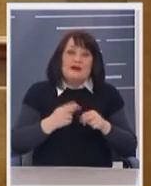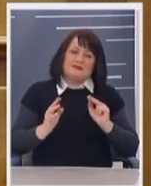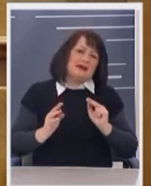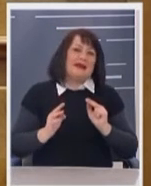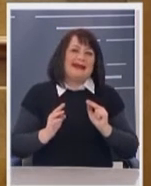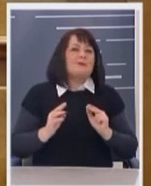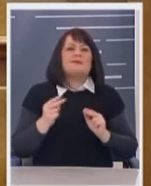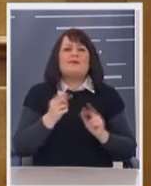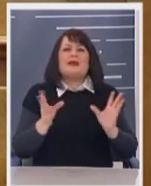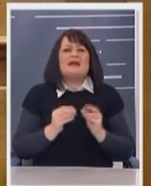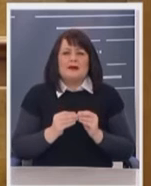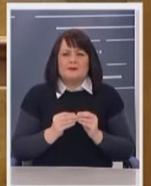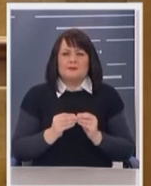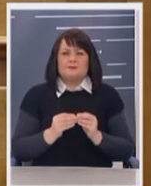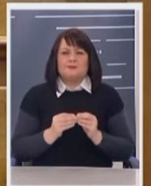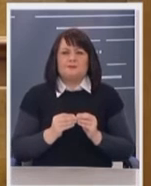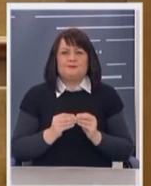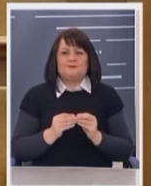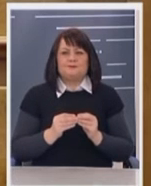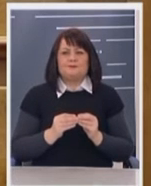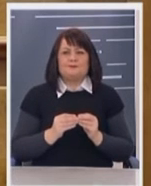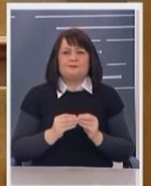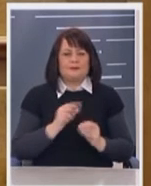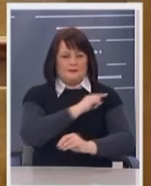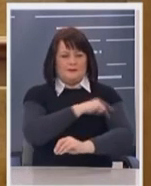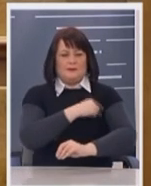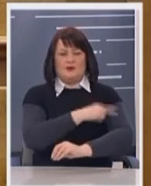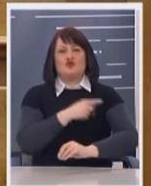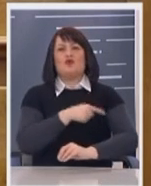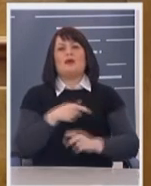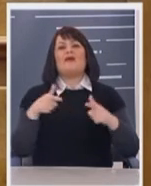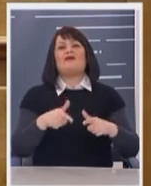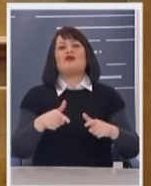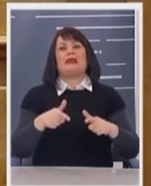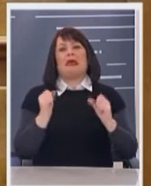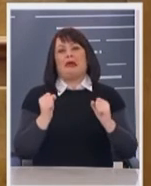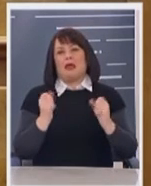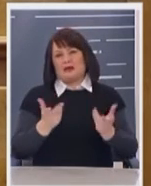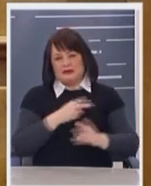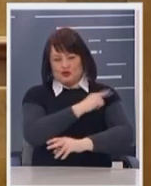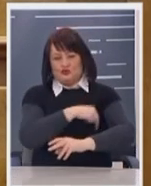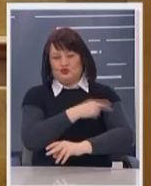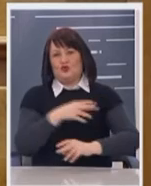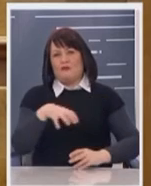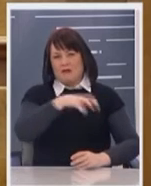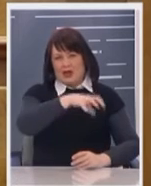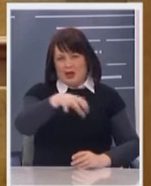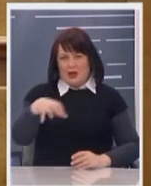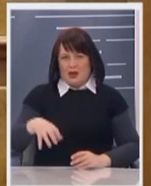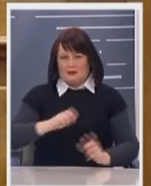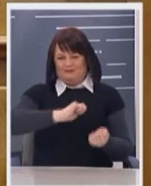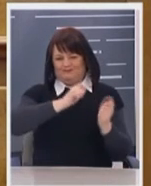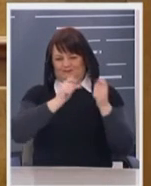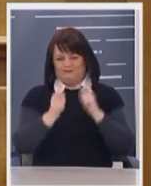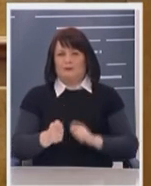Και αυτή αφορά την πρωτοβάθμια φροντίδα υγείας, που αλλάζει ολοκληρωτικά, κατά